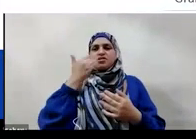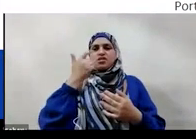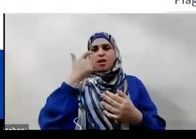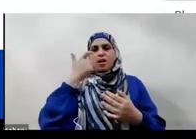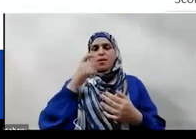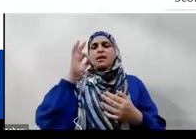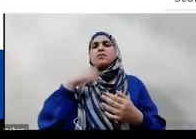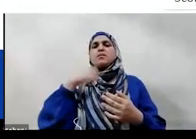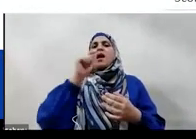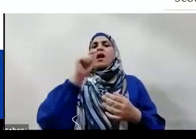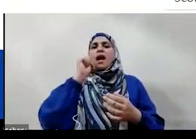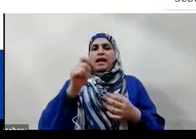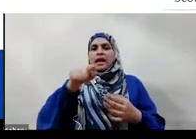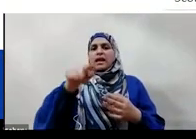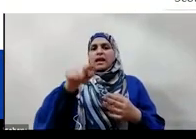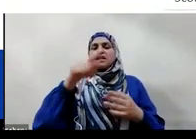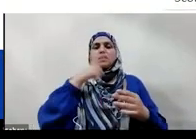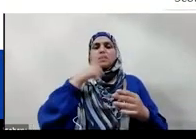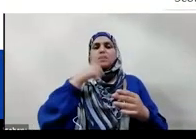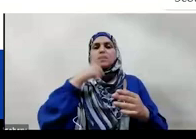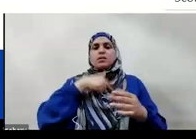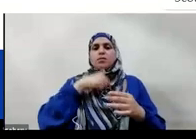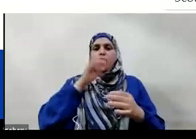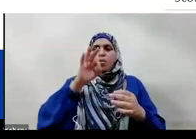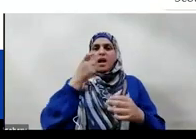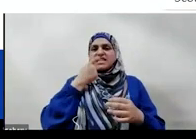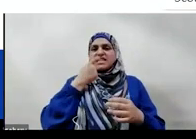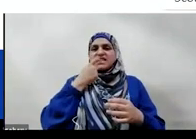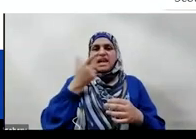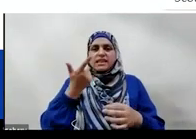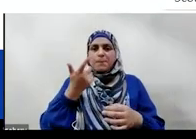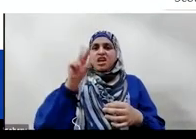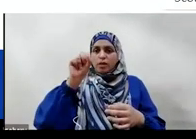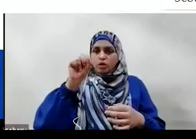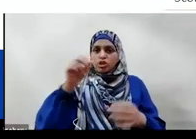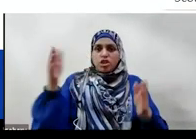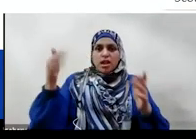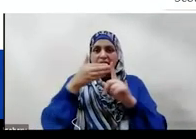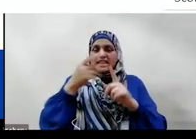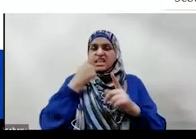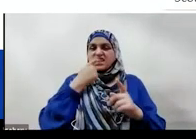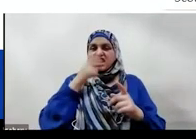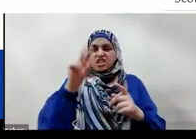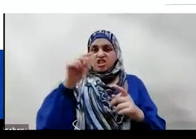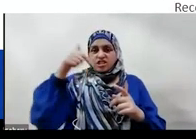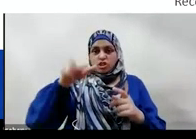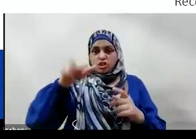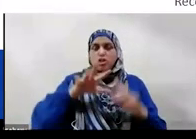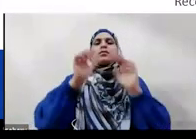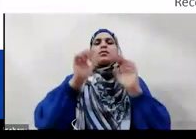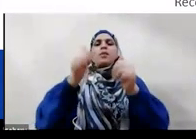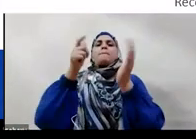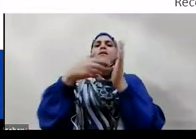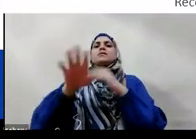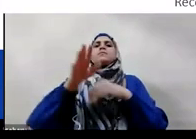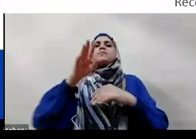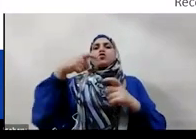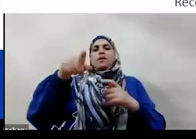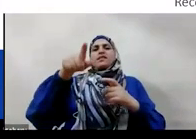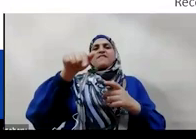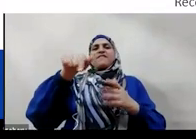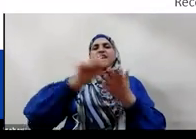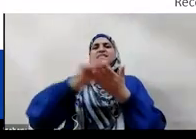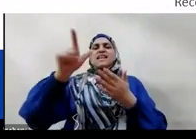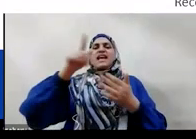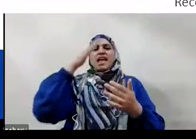انه الاكاديميك من الاول اللي انا بختارها 25-26. اول حاجه هتظهر لي الويلكم مسج، هتاكد ان انا